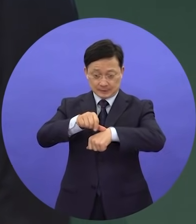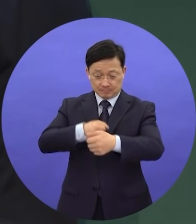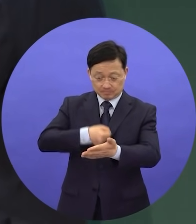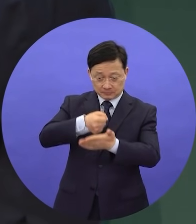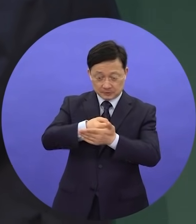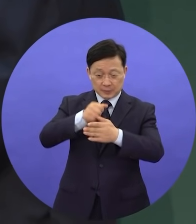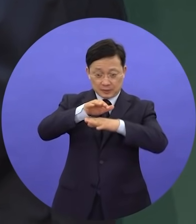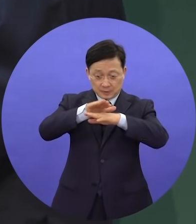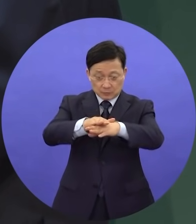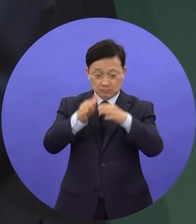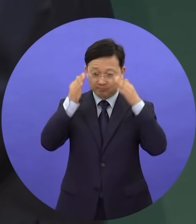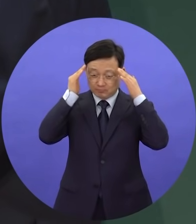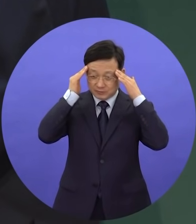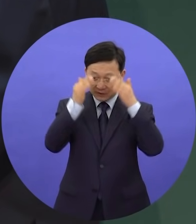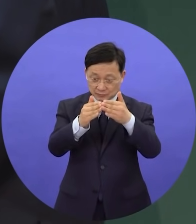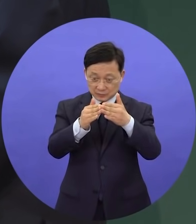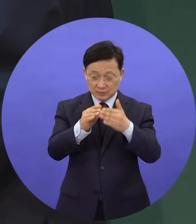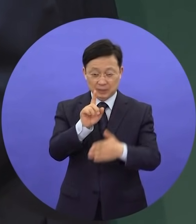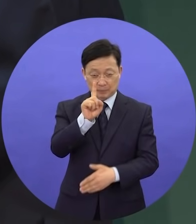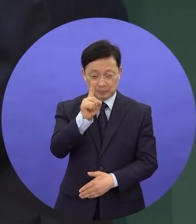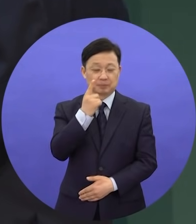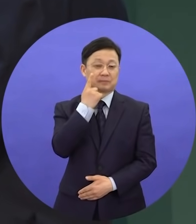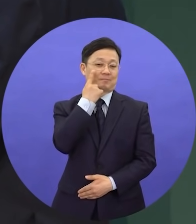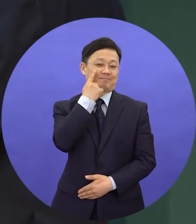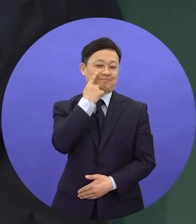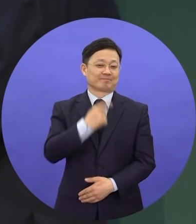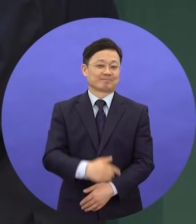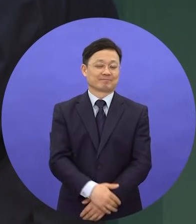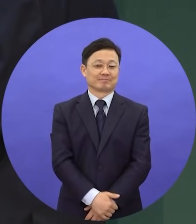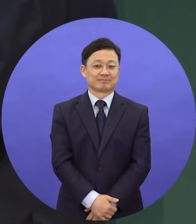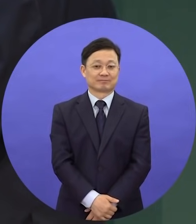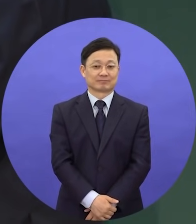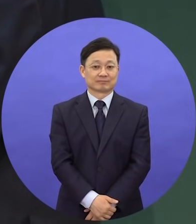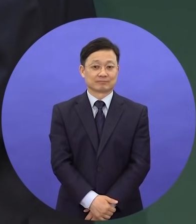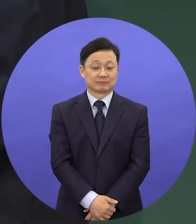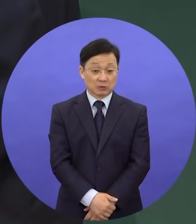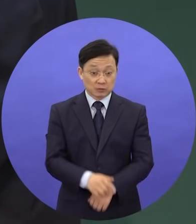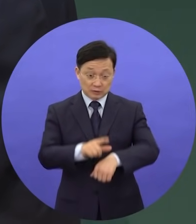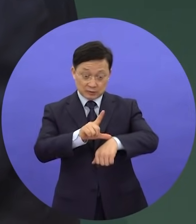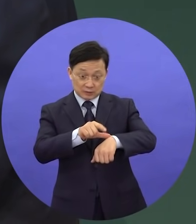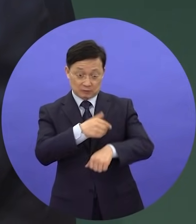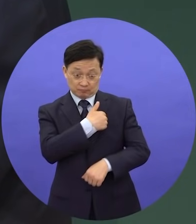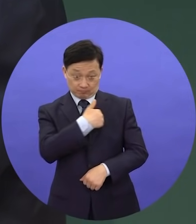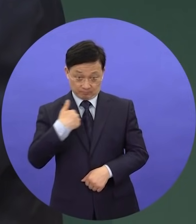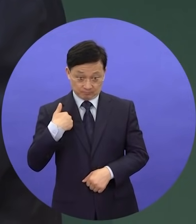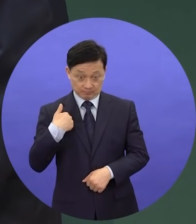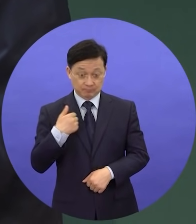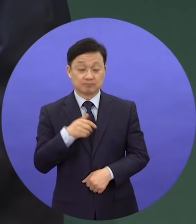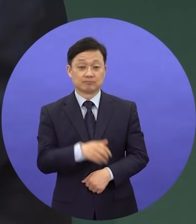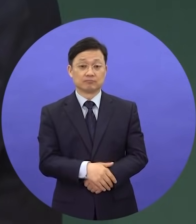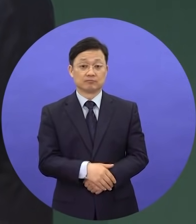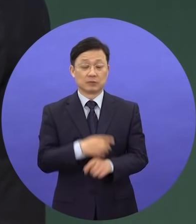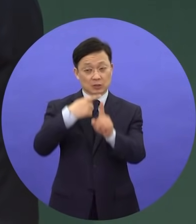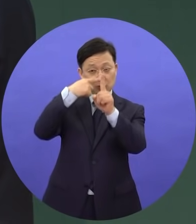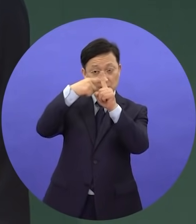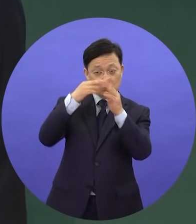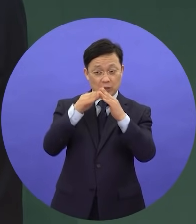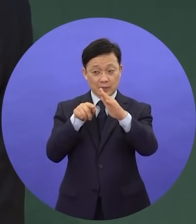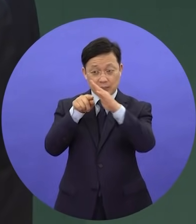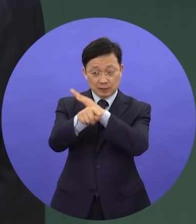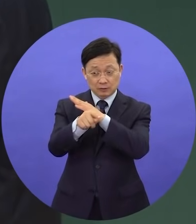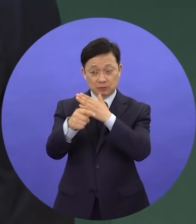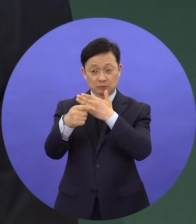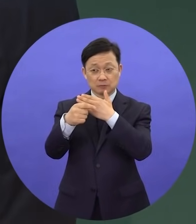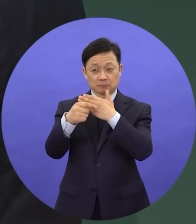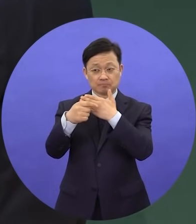situation where you can do this, set aside a time so you can concentrate. 나는 뭐 시간이 좀 많다 이렇게 생각되는 분들은 막 교회 가서도 이렇게 집중을